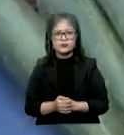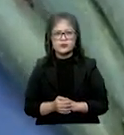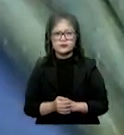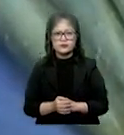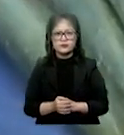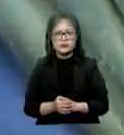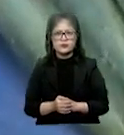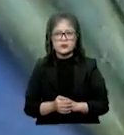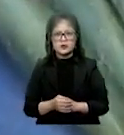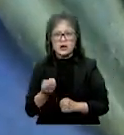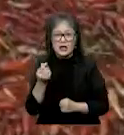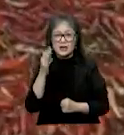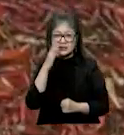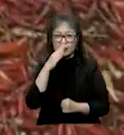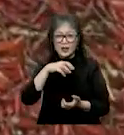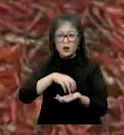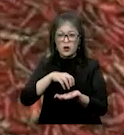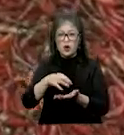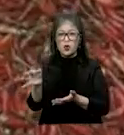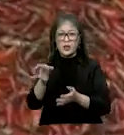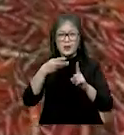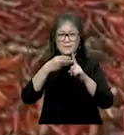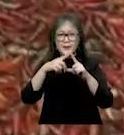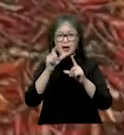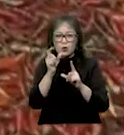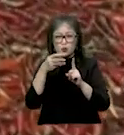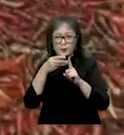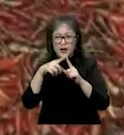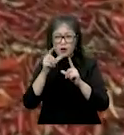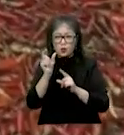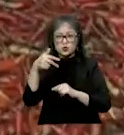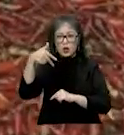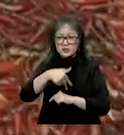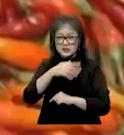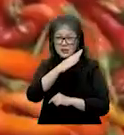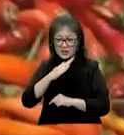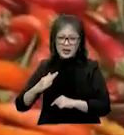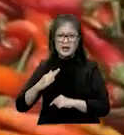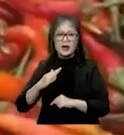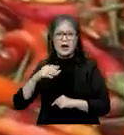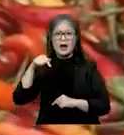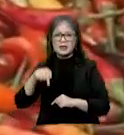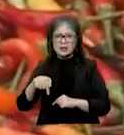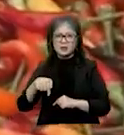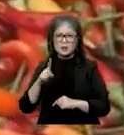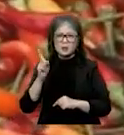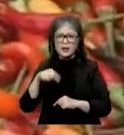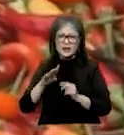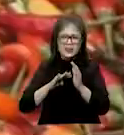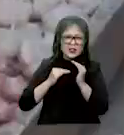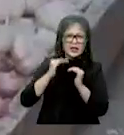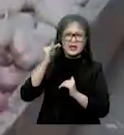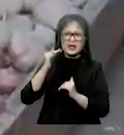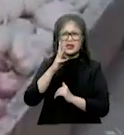Harga cabai di Kota Bau-Bau, Sulawesi Tenggara meroket naik. Kenaikan tertinggi terjadi pada cabai rawit kecil dari